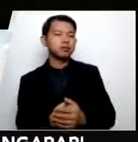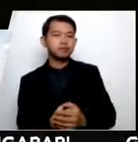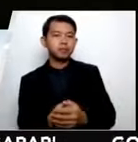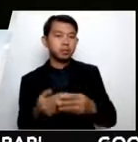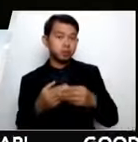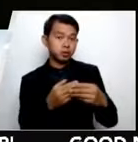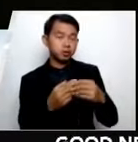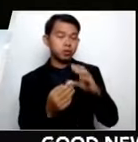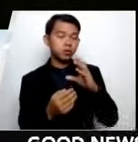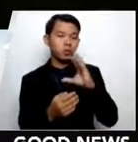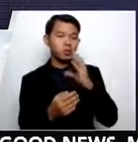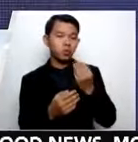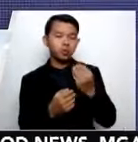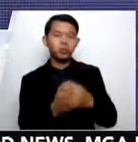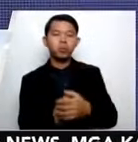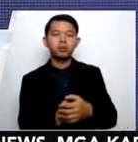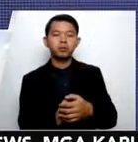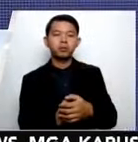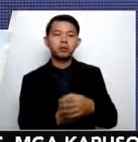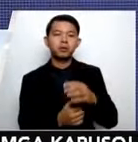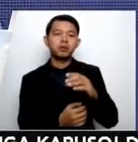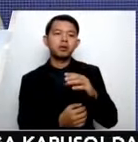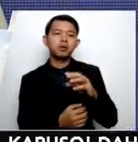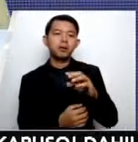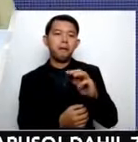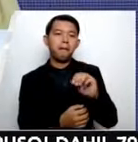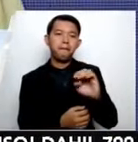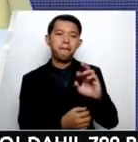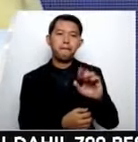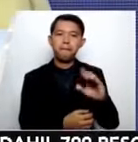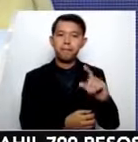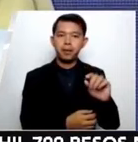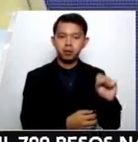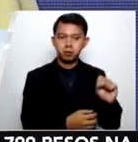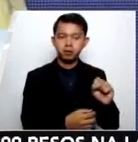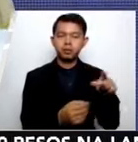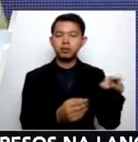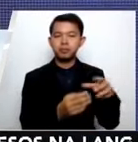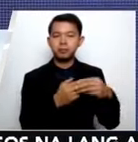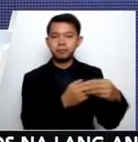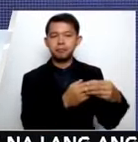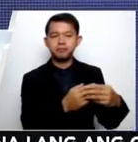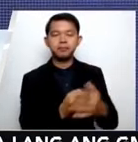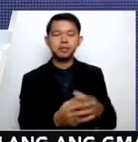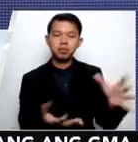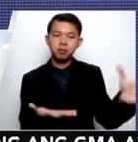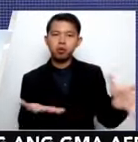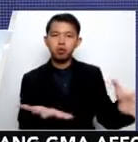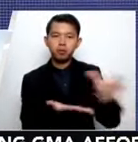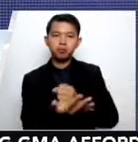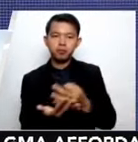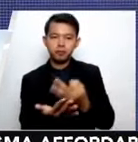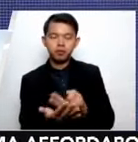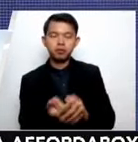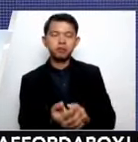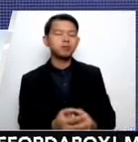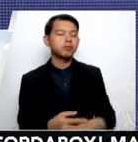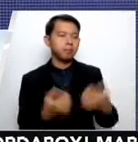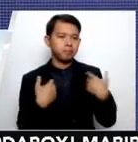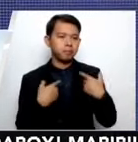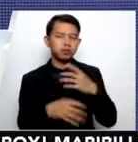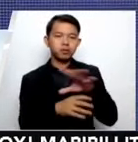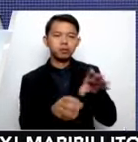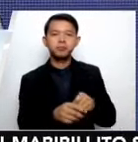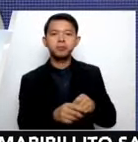sa pangangalap ng pondo. Ililipat sa 2 malalaking housing project ang hanggang 10,000